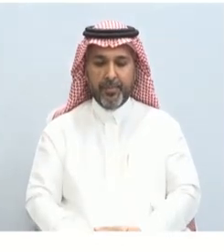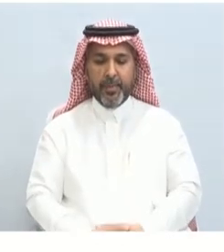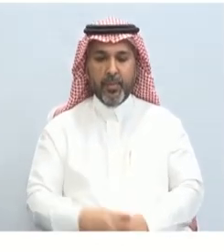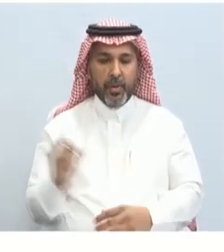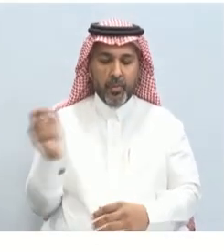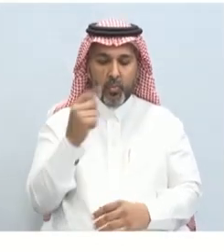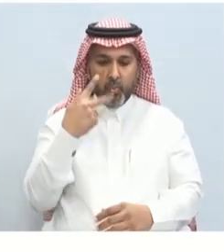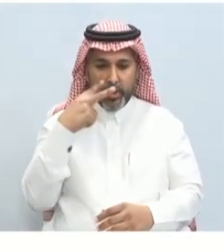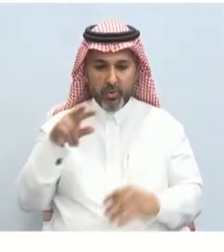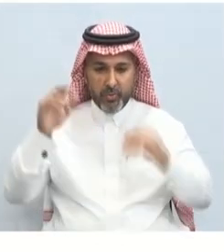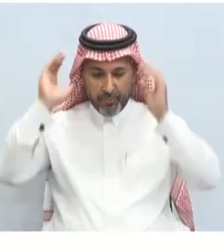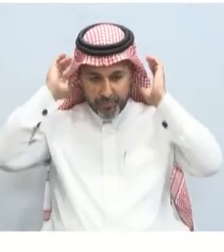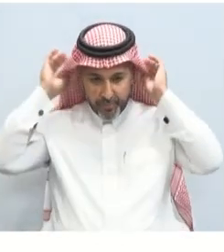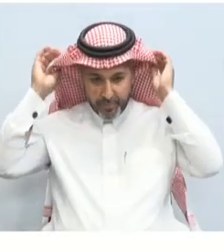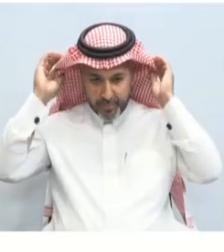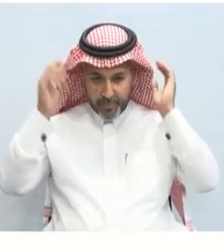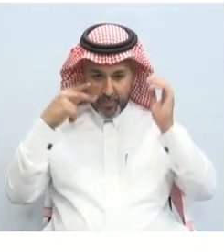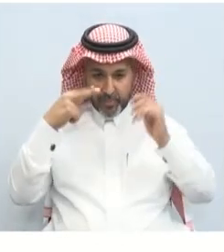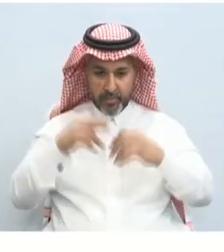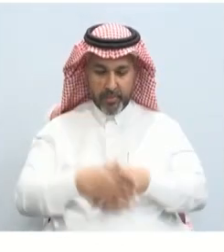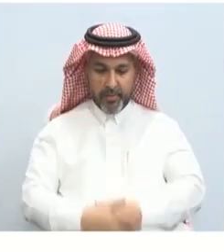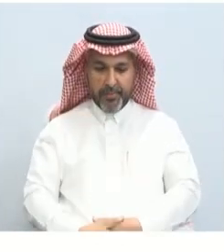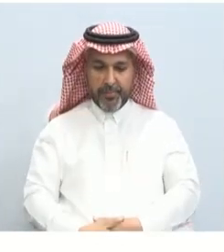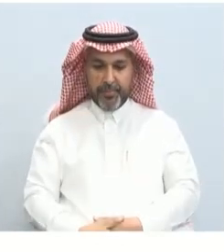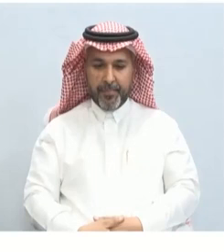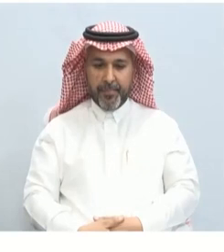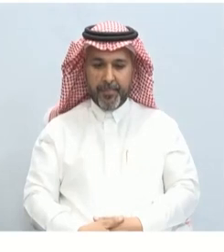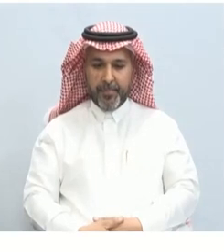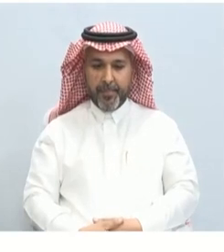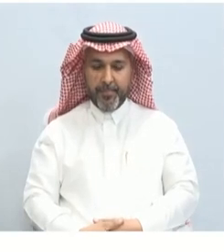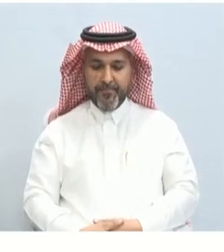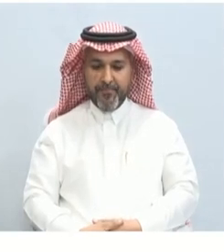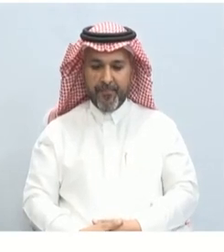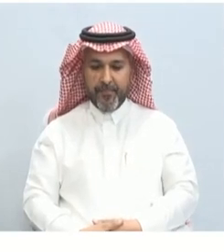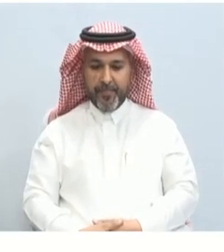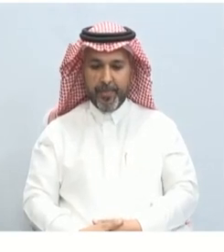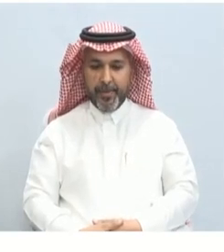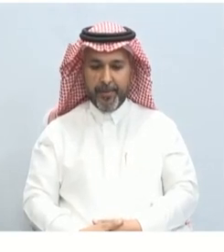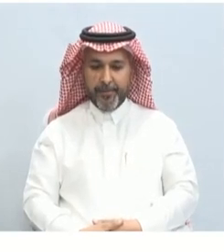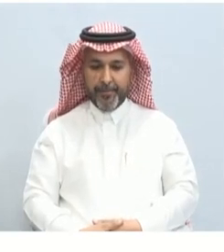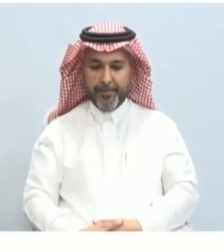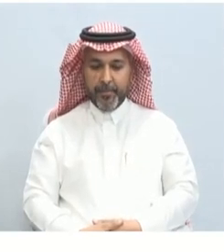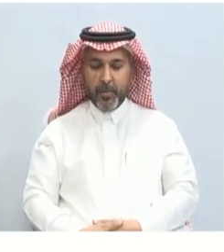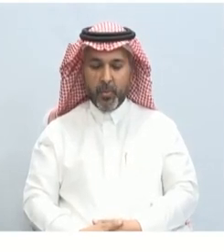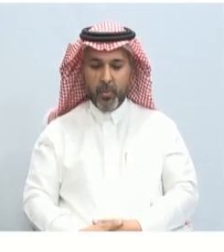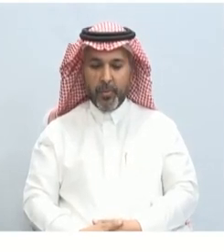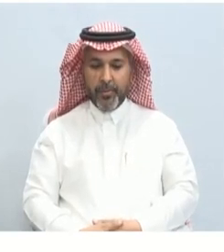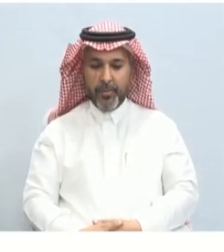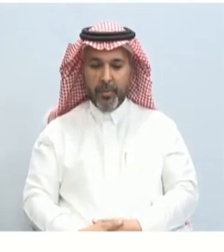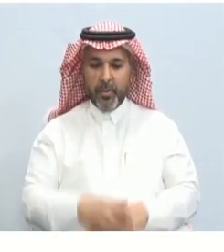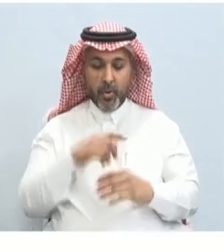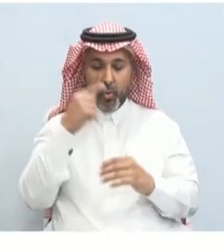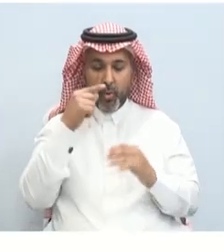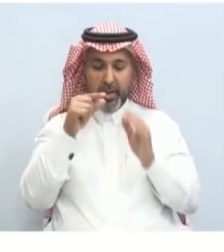الاجابه نقول قد تكون المقدمات صادقه ولكن